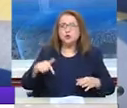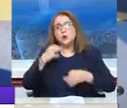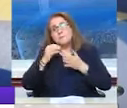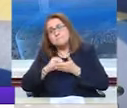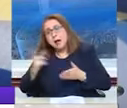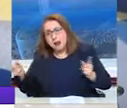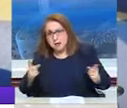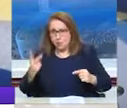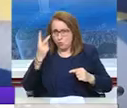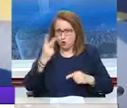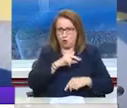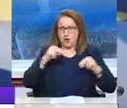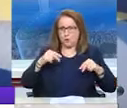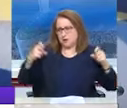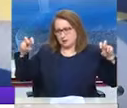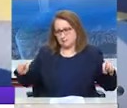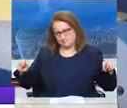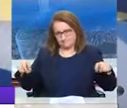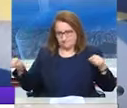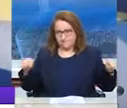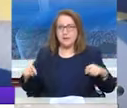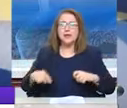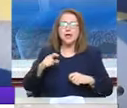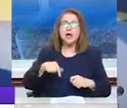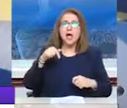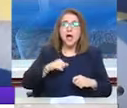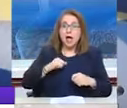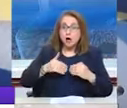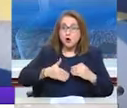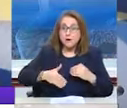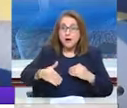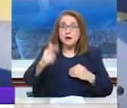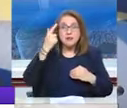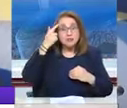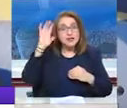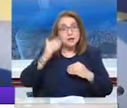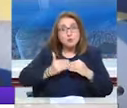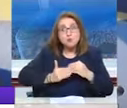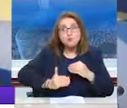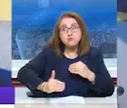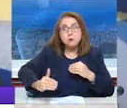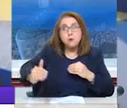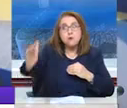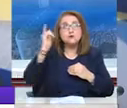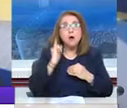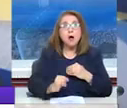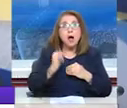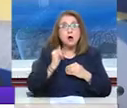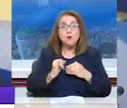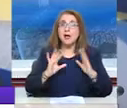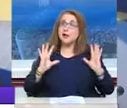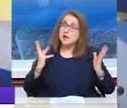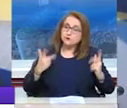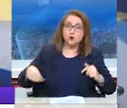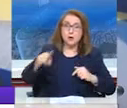χωρίς να γνωρίζουμε ακόμα την διάρκεια της κρίσης. Απαιτείται συνεπώς νυφαλιότητα,